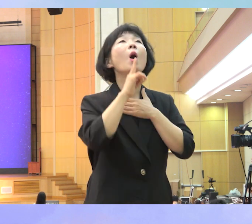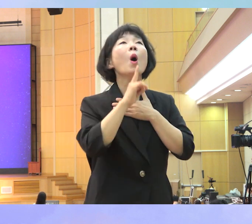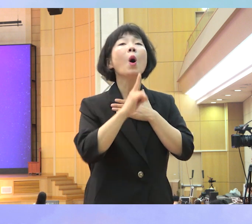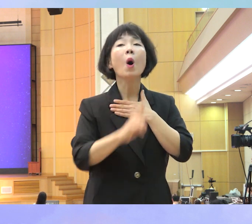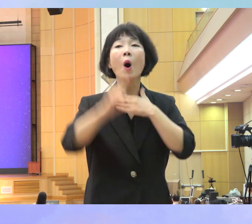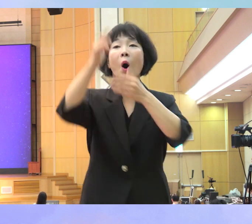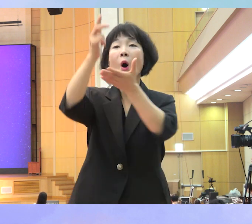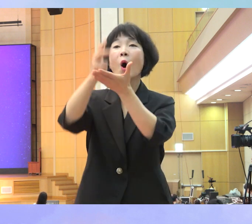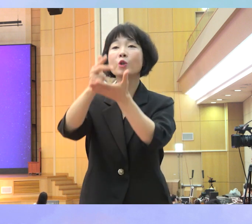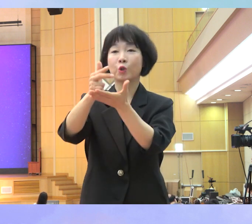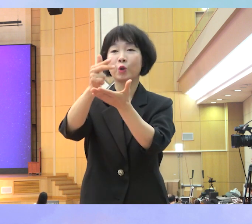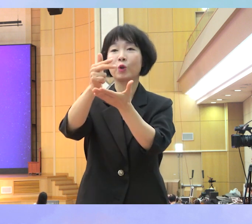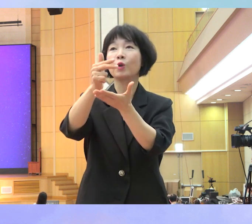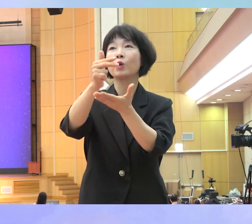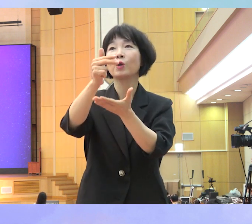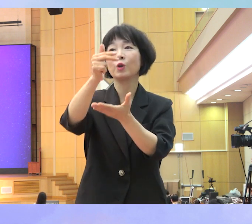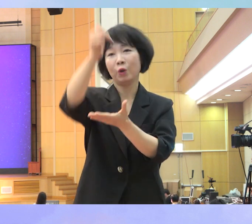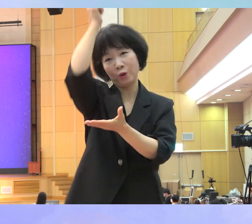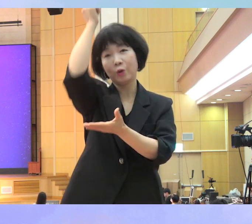오